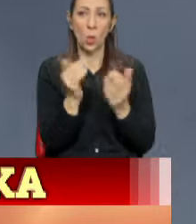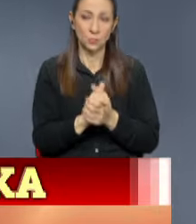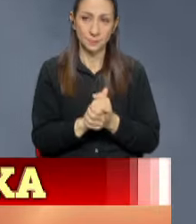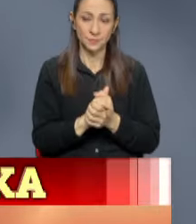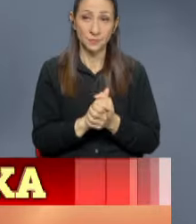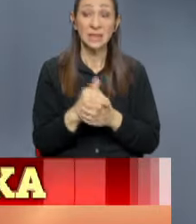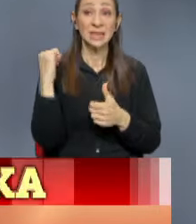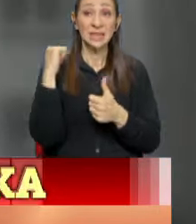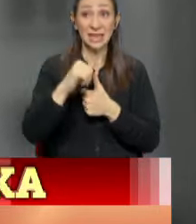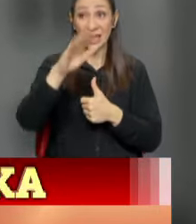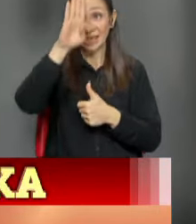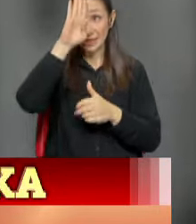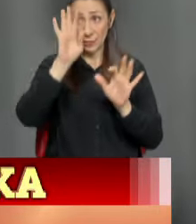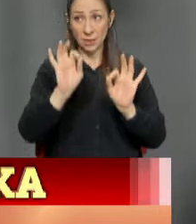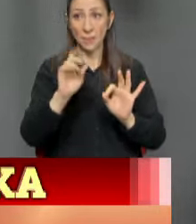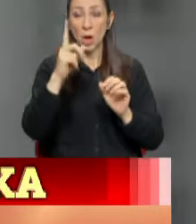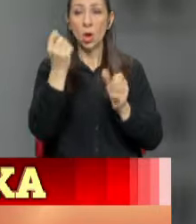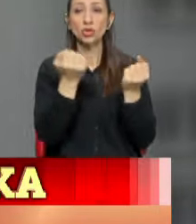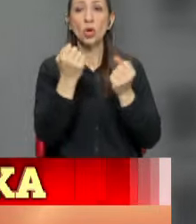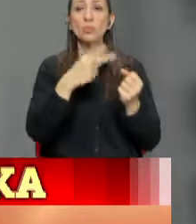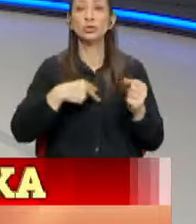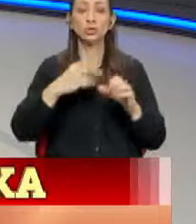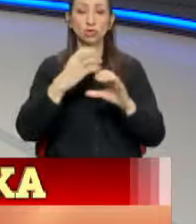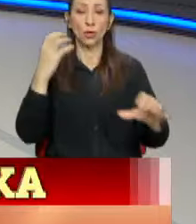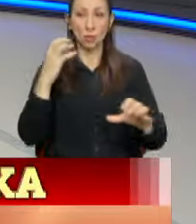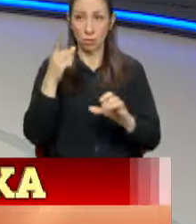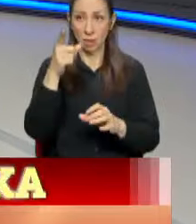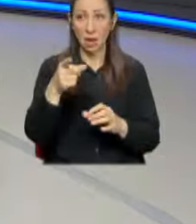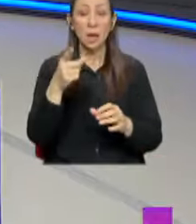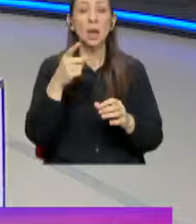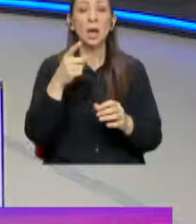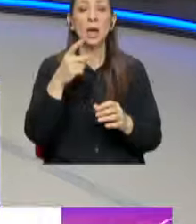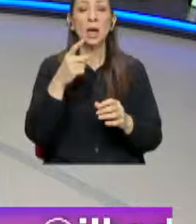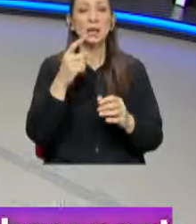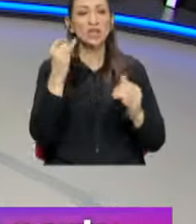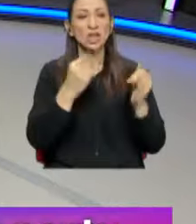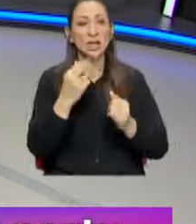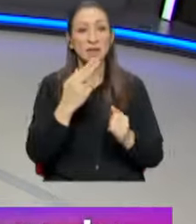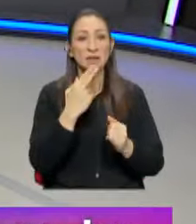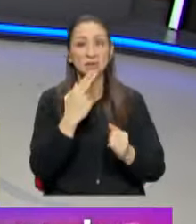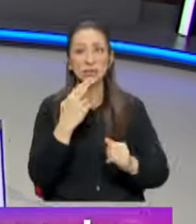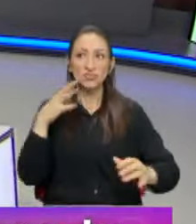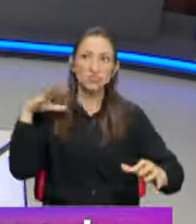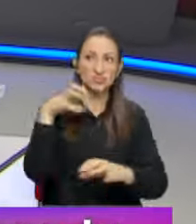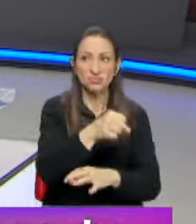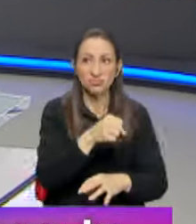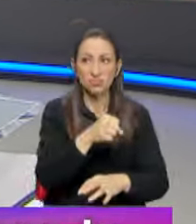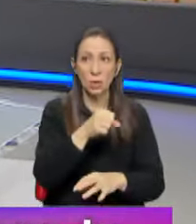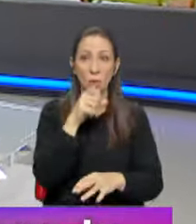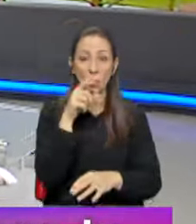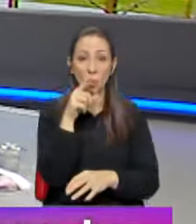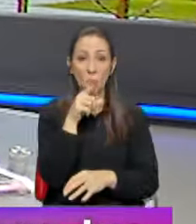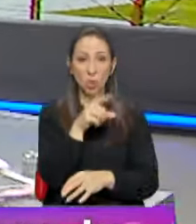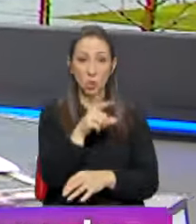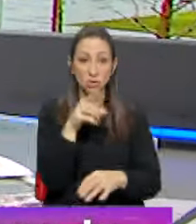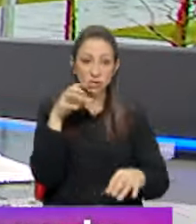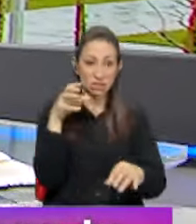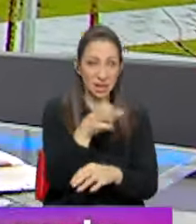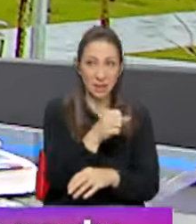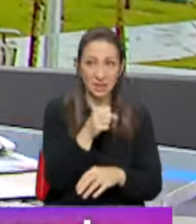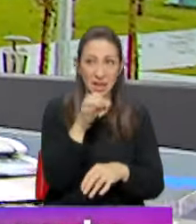geçiyor. Yine İstanbul'da kalalım. Bir otobüs şoförü tartıştığı kadın yolcuya saldırdı. O